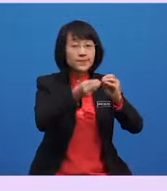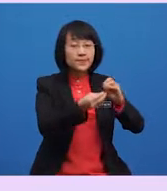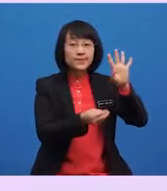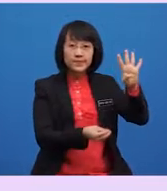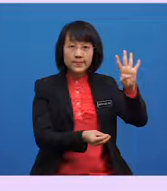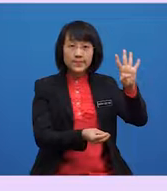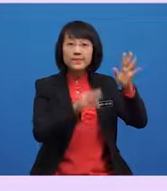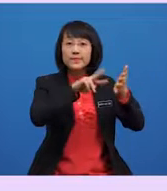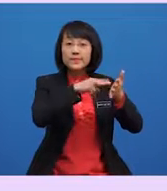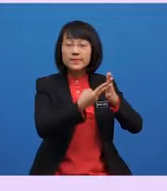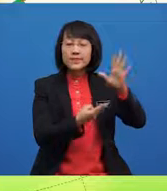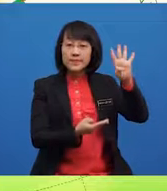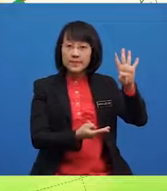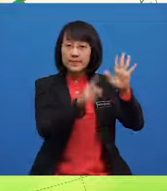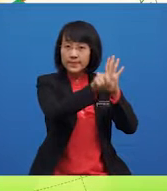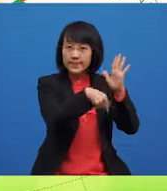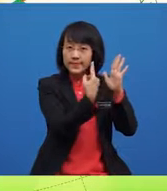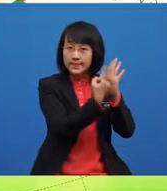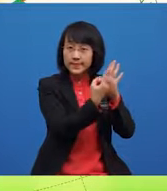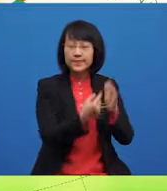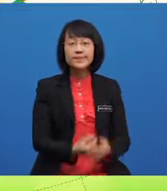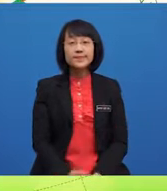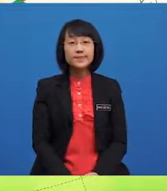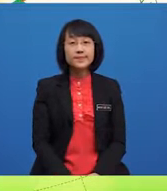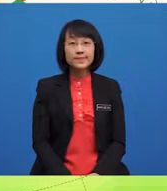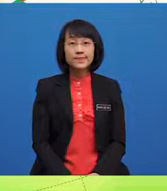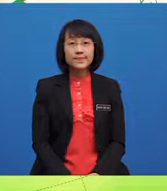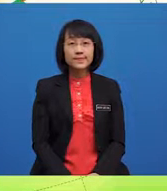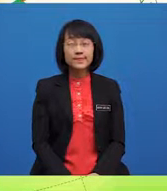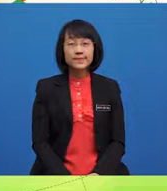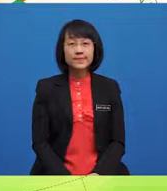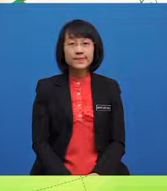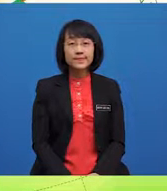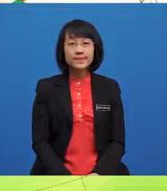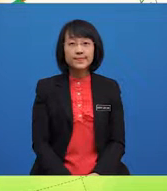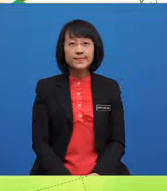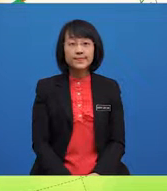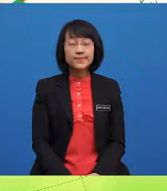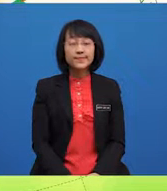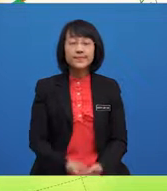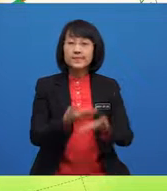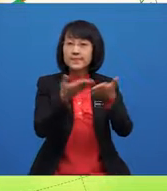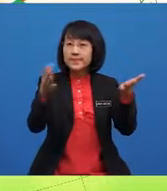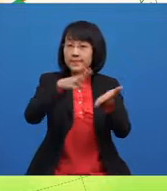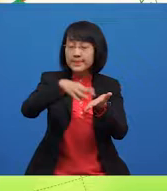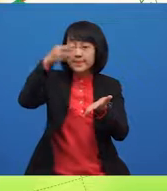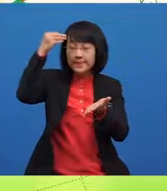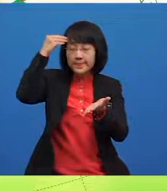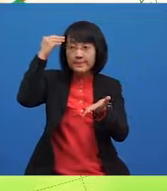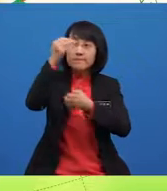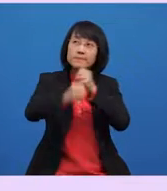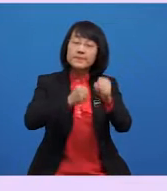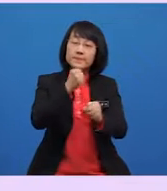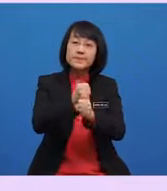4 jam. Berdasarkan apa yang telah kamu pelajari semasa di tahun